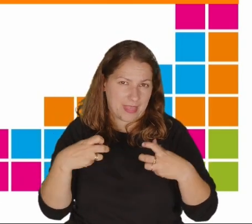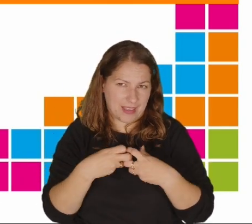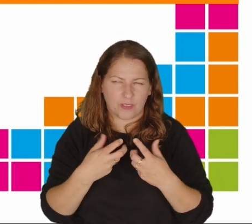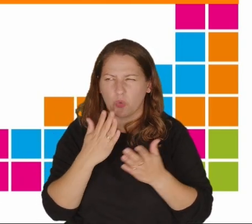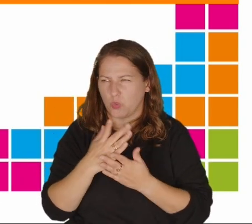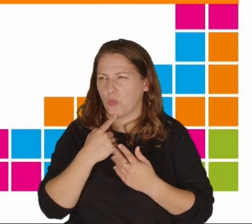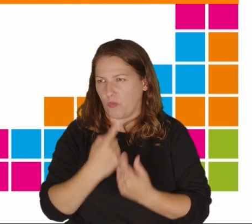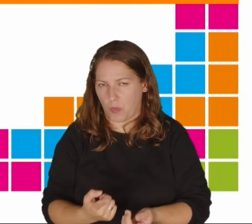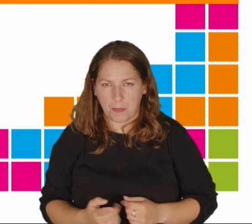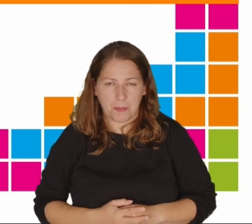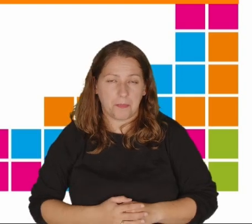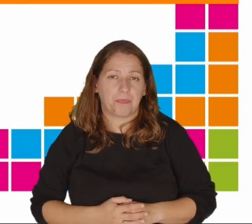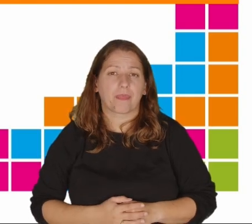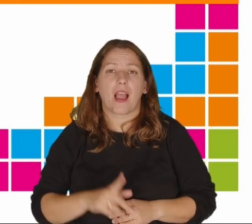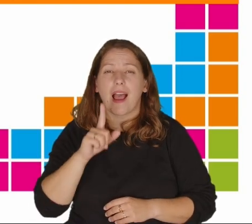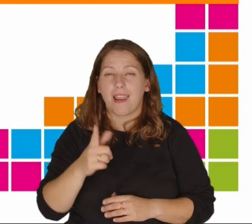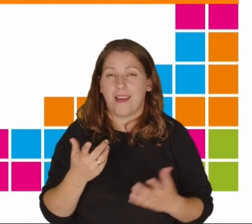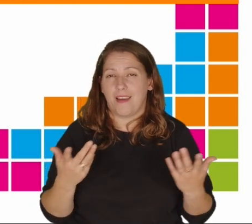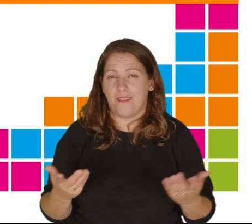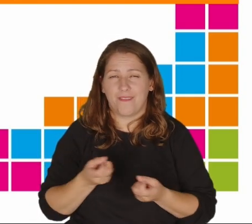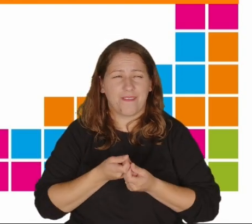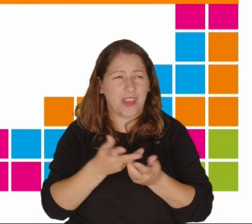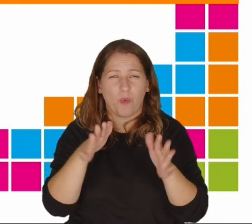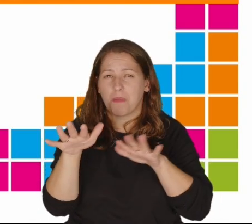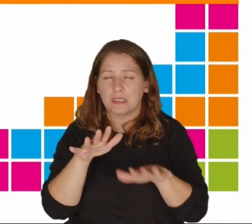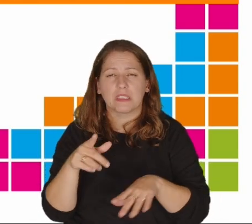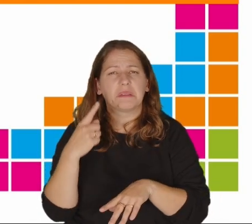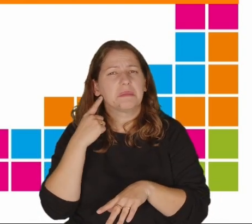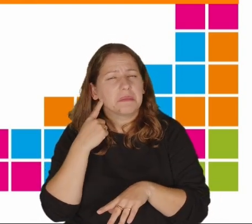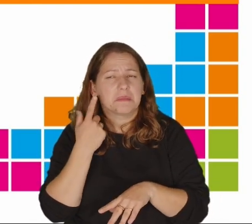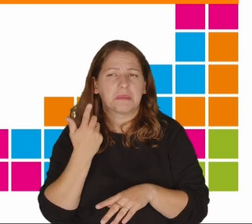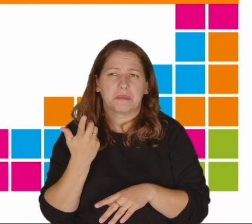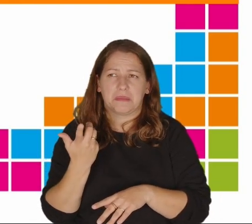Państwu powiedziałem, ale przecież w wielu miejscach usłyszymy, że